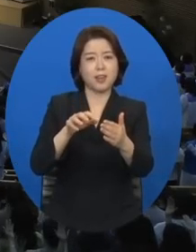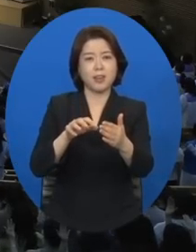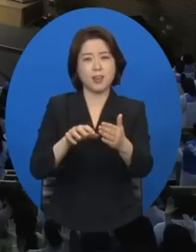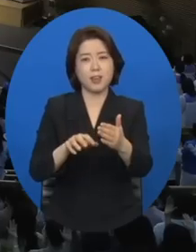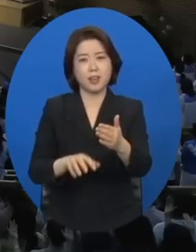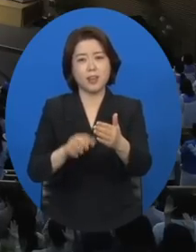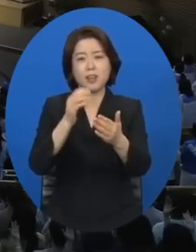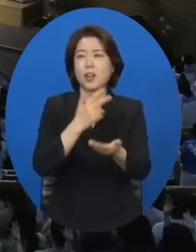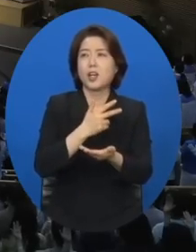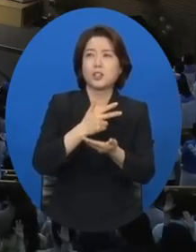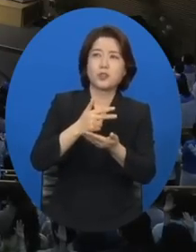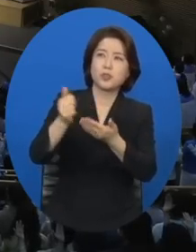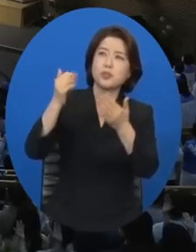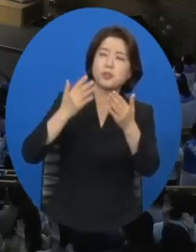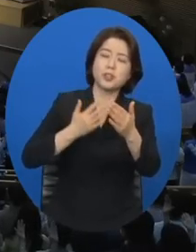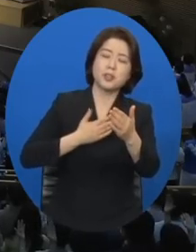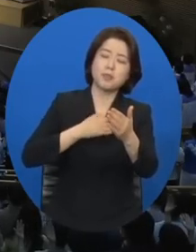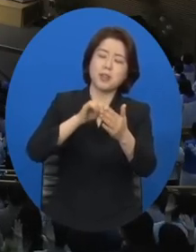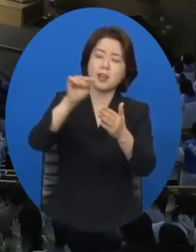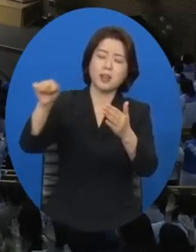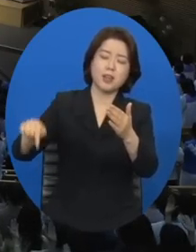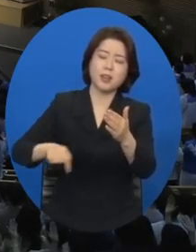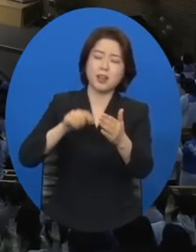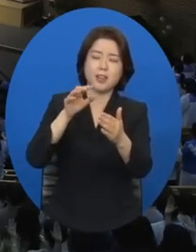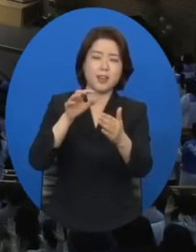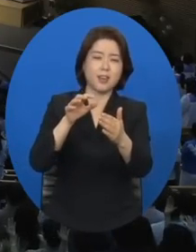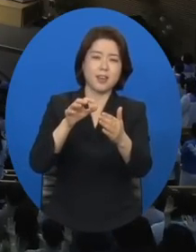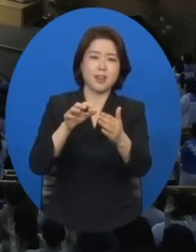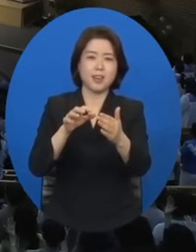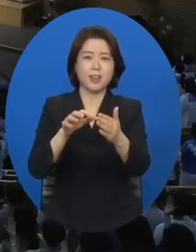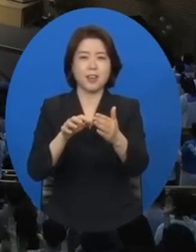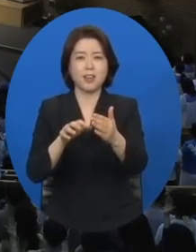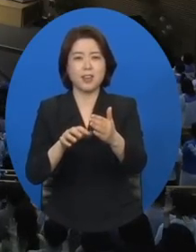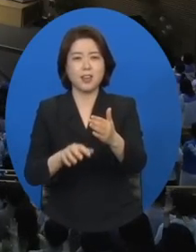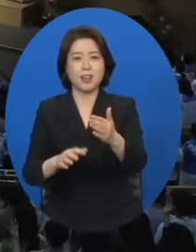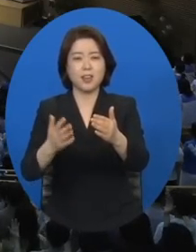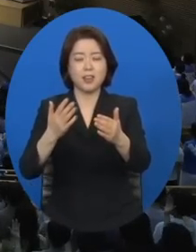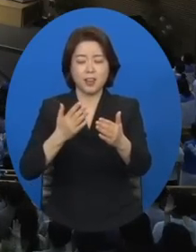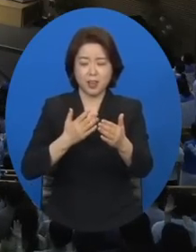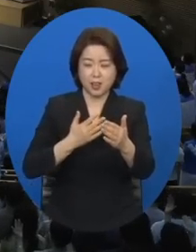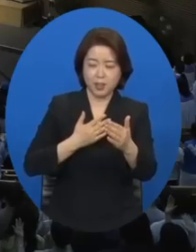안에 주님 내 안에